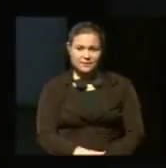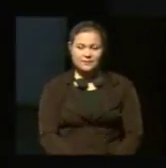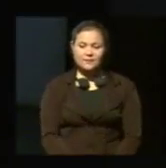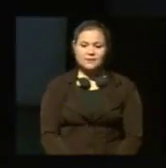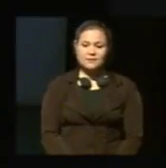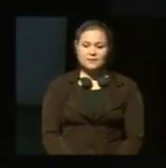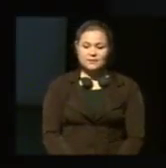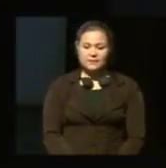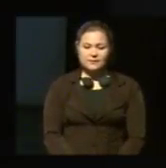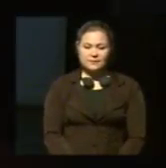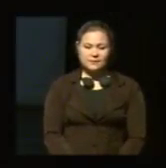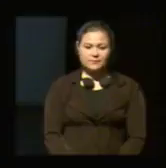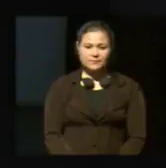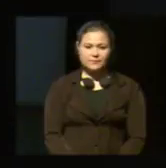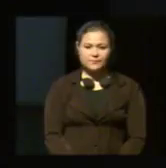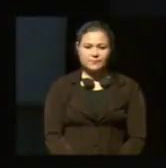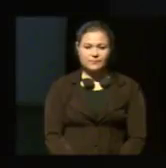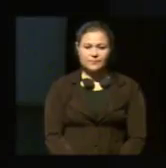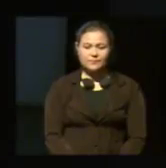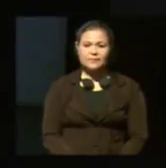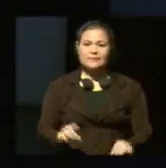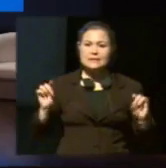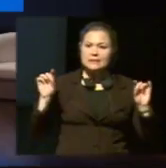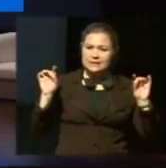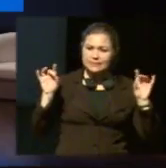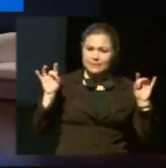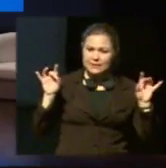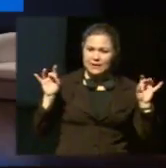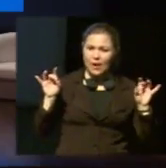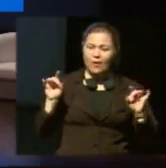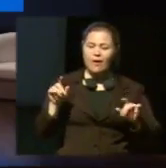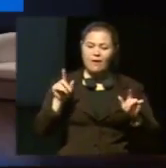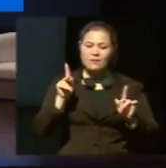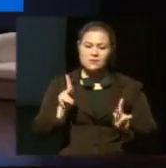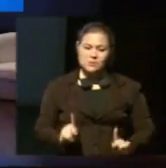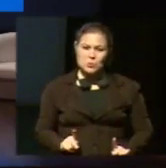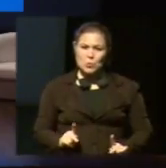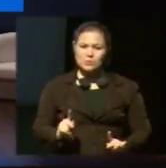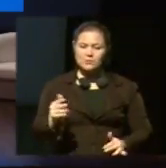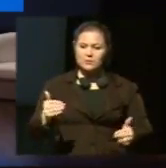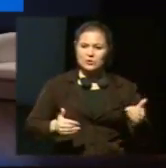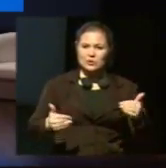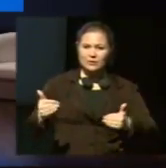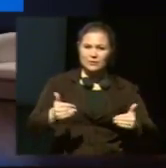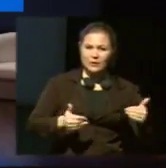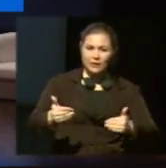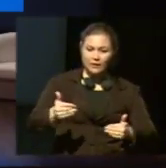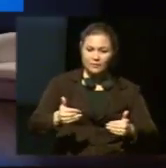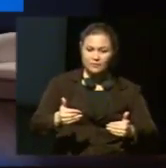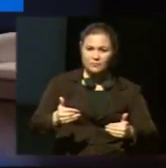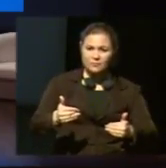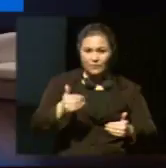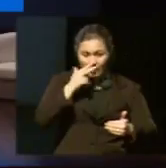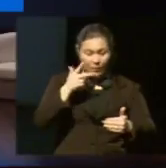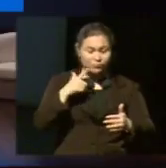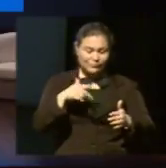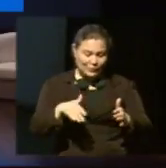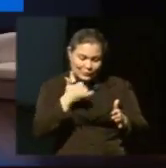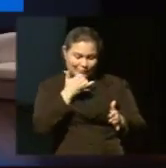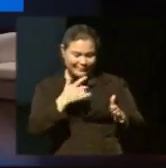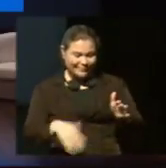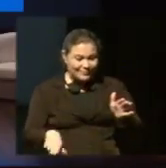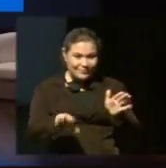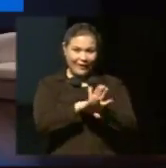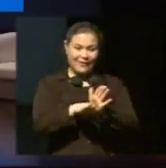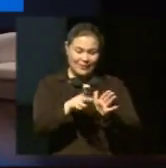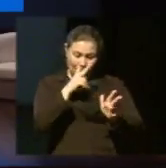begrüßen. Em especial aquelas pessoas que chegaram Personen, na minha idade. Die mein Alter